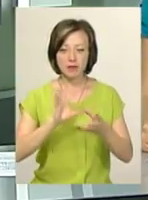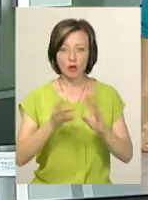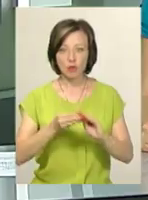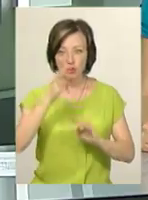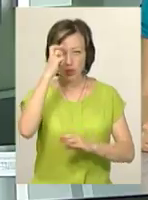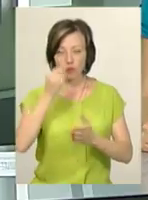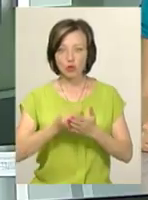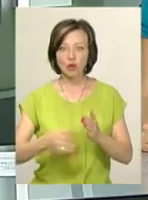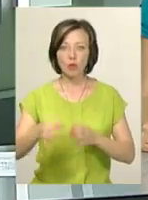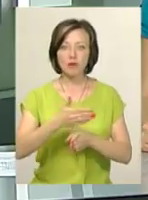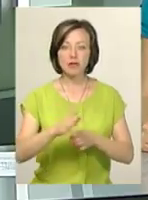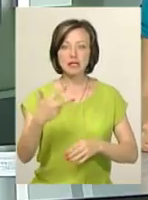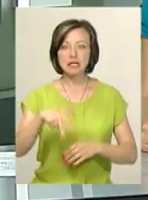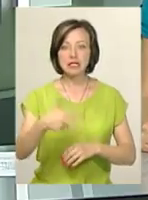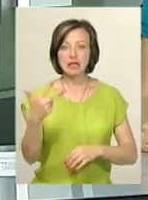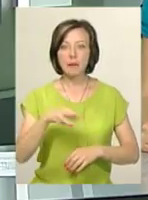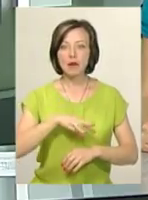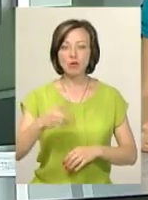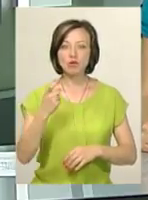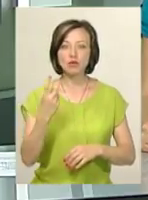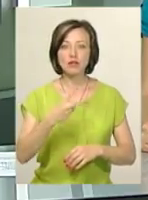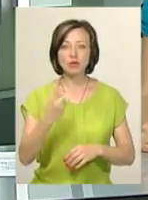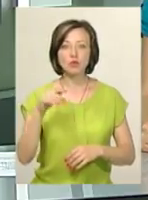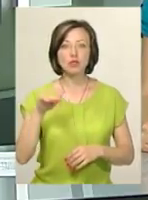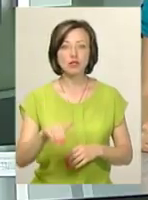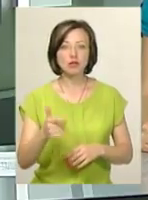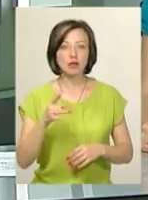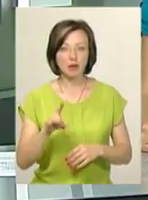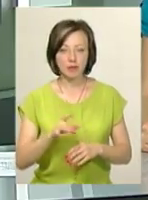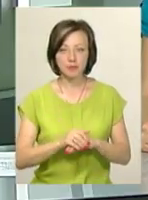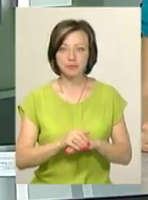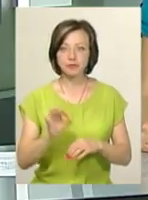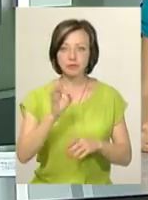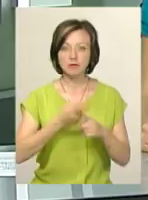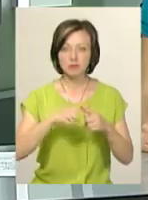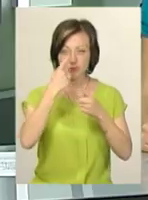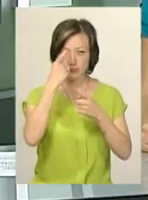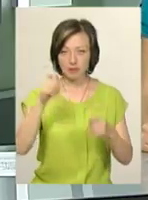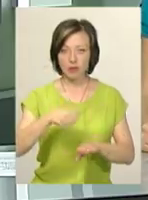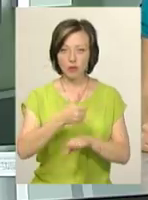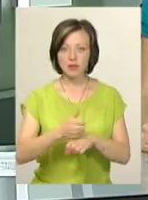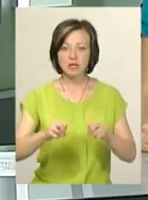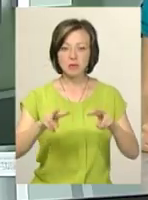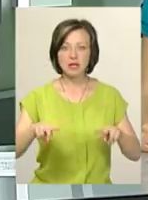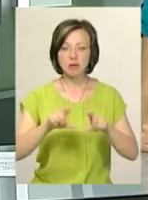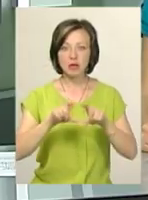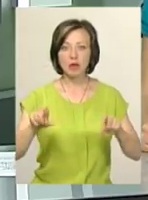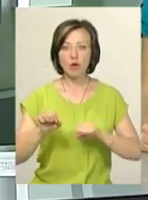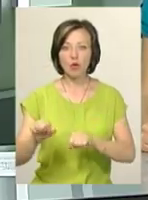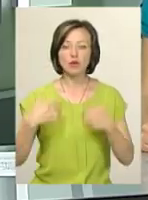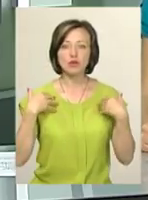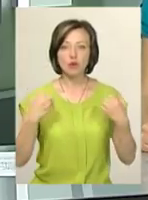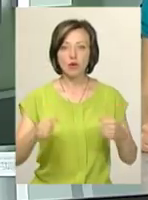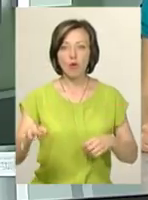бюджету на область виділено 33 мільйони 121 тисячу гривень. Про це повідомила головний спеціаліст Департаменту охорони